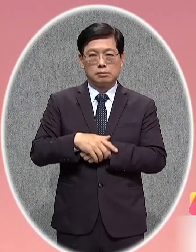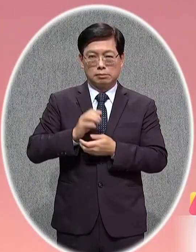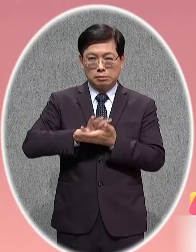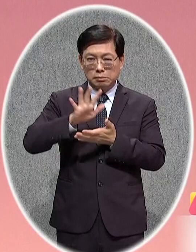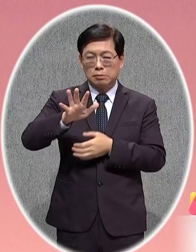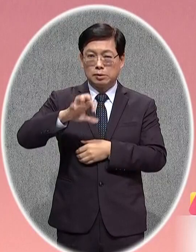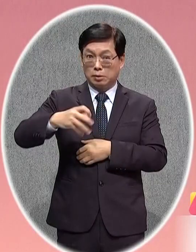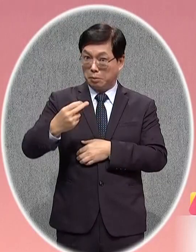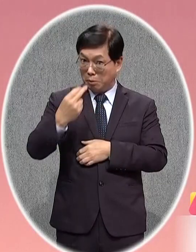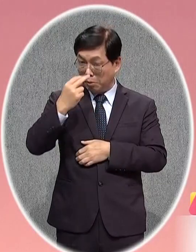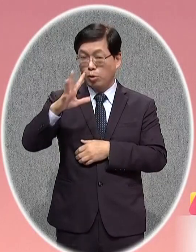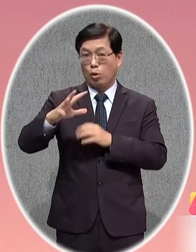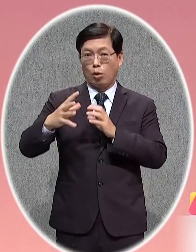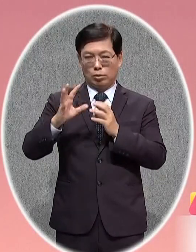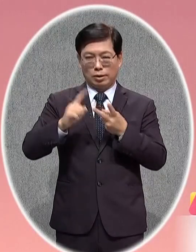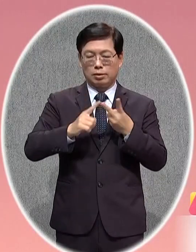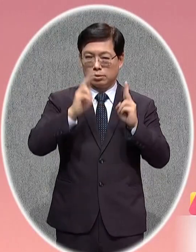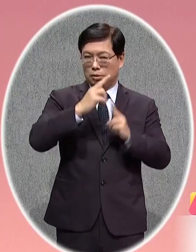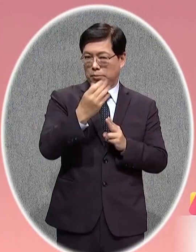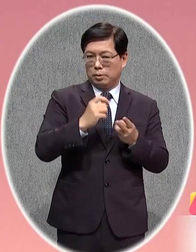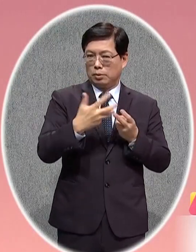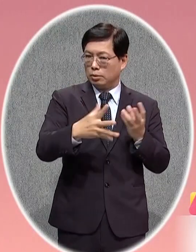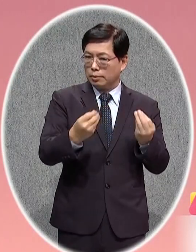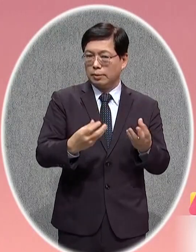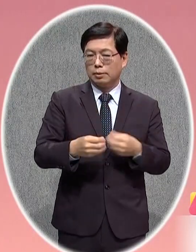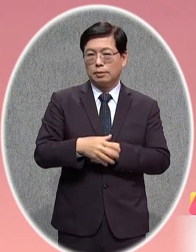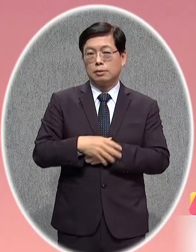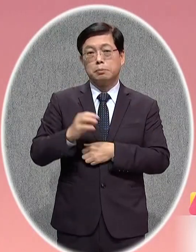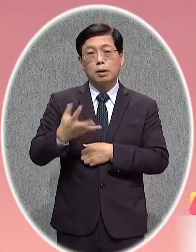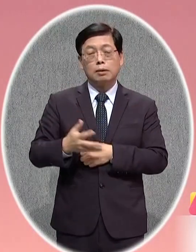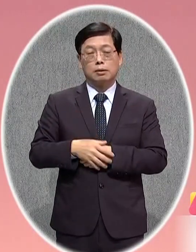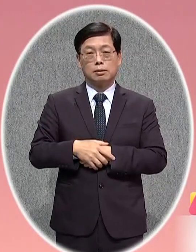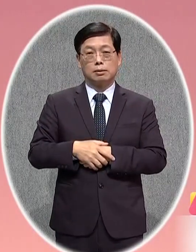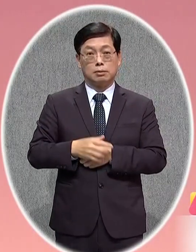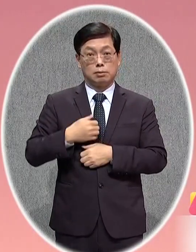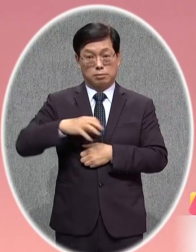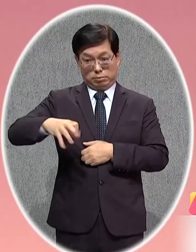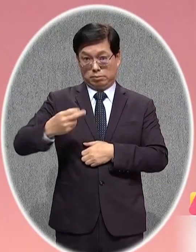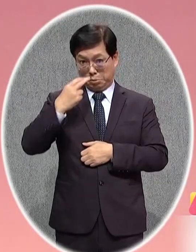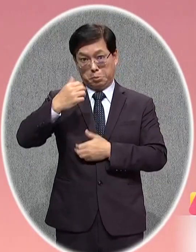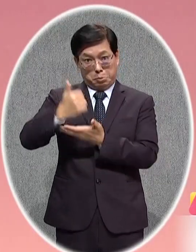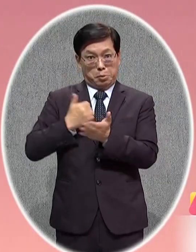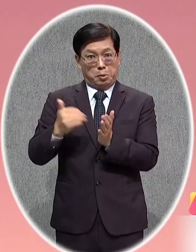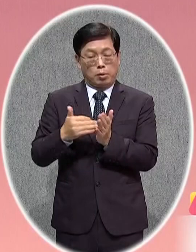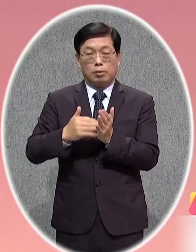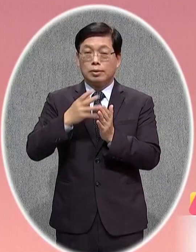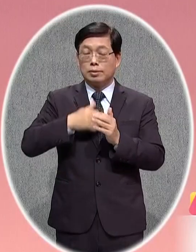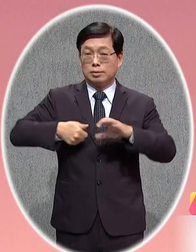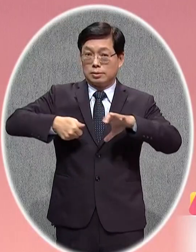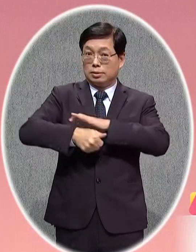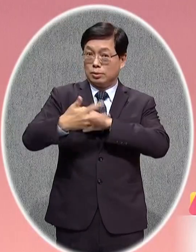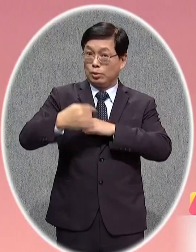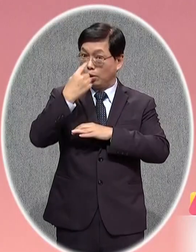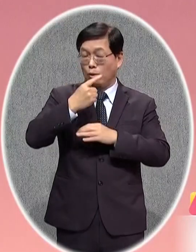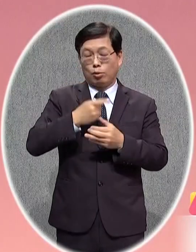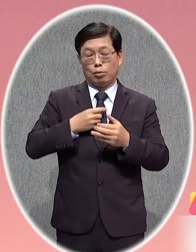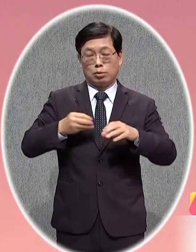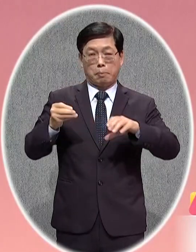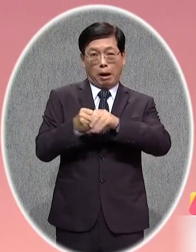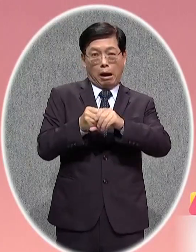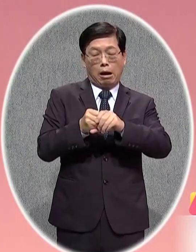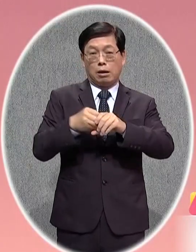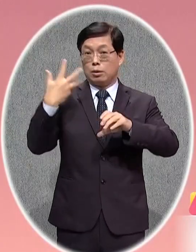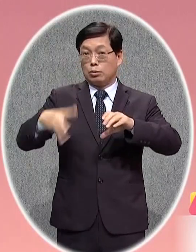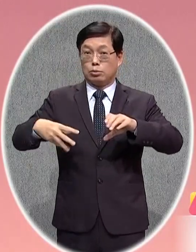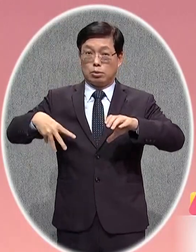气但是没有电没有水的情况，因为我们有天然气但是进水口淤塞了，水